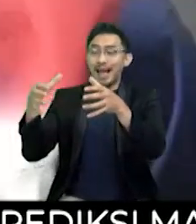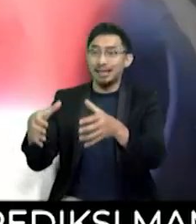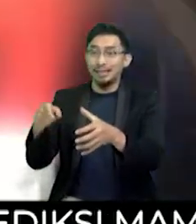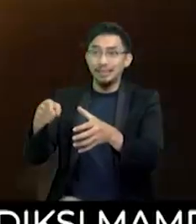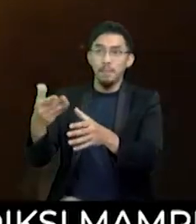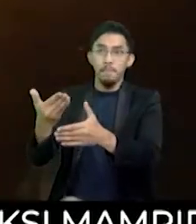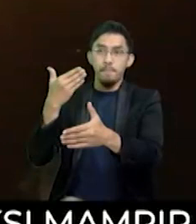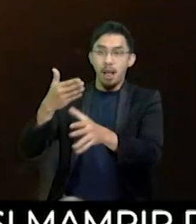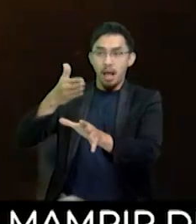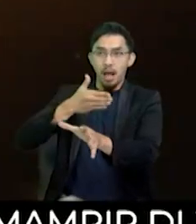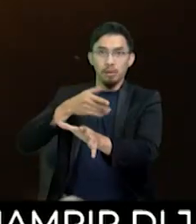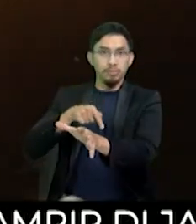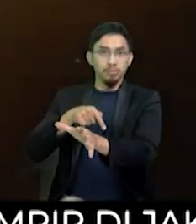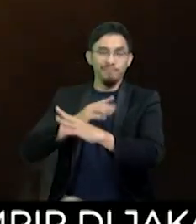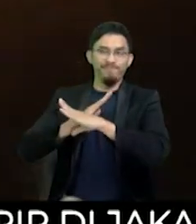isolir.